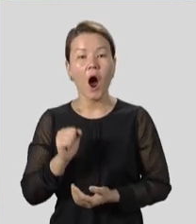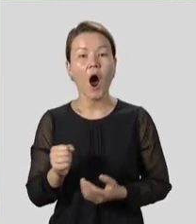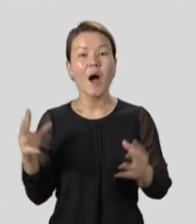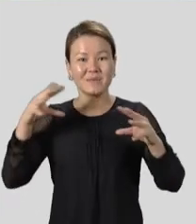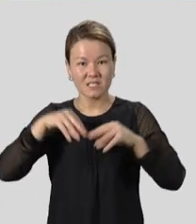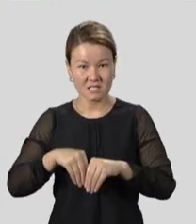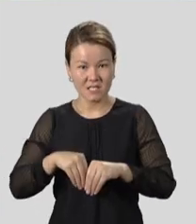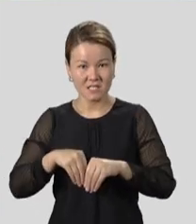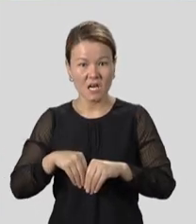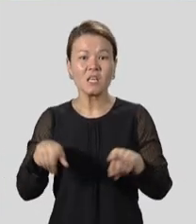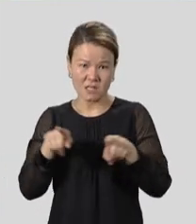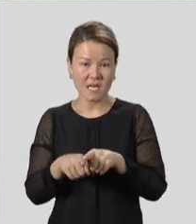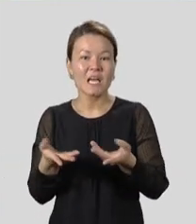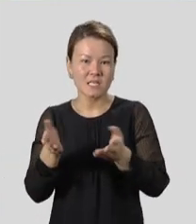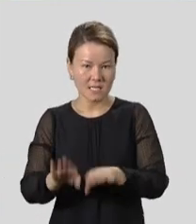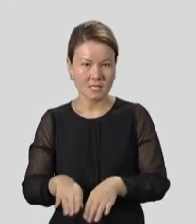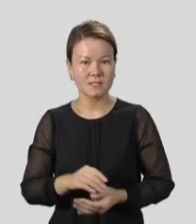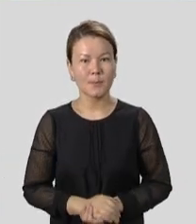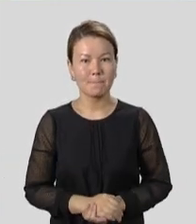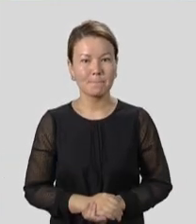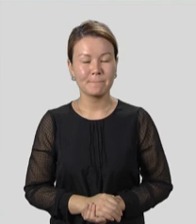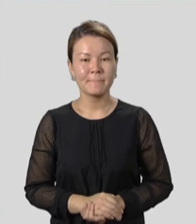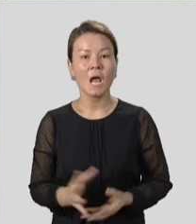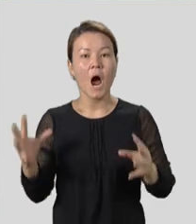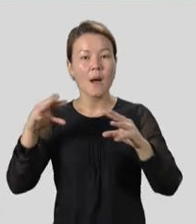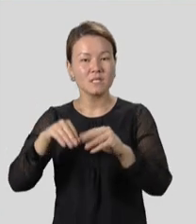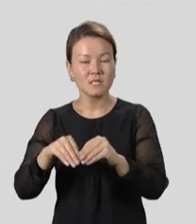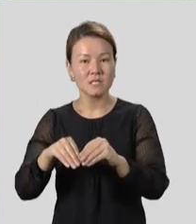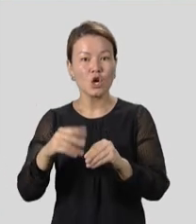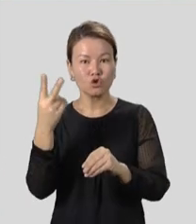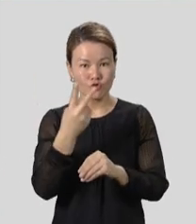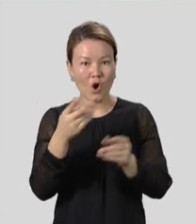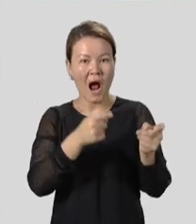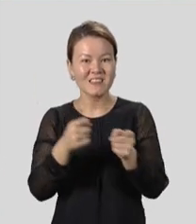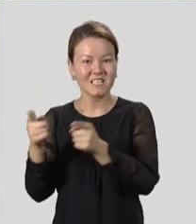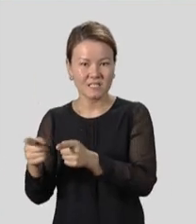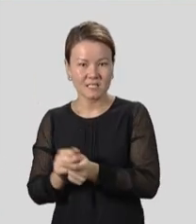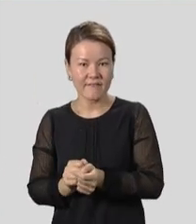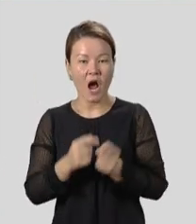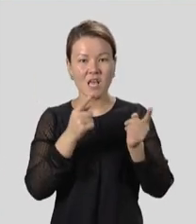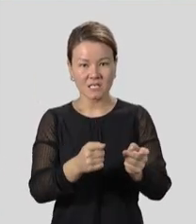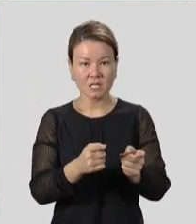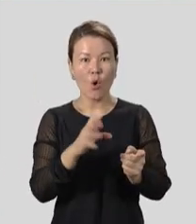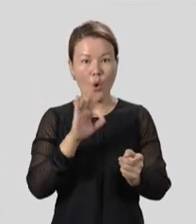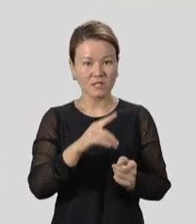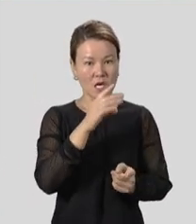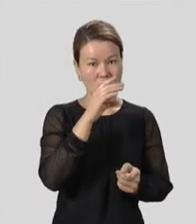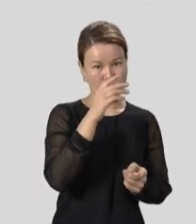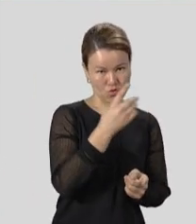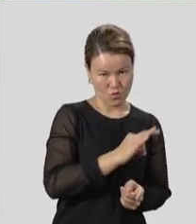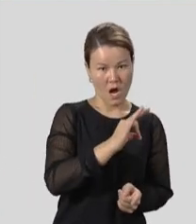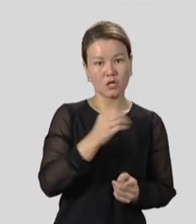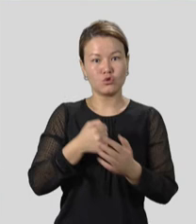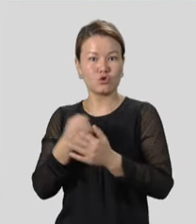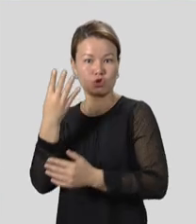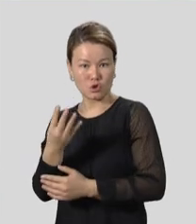объединение так и останется объединением двух отрезков. Отрезка от 0 до 4